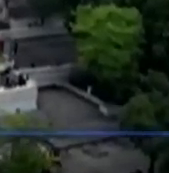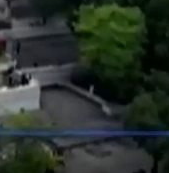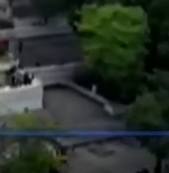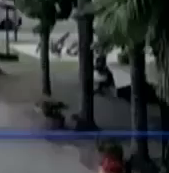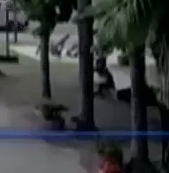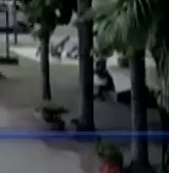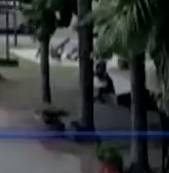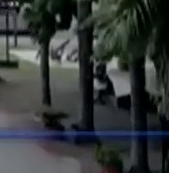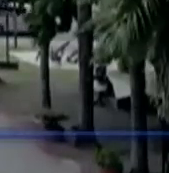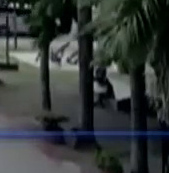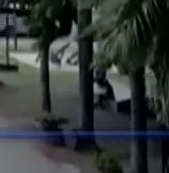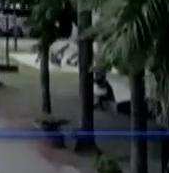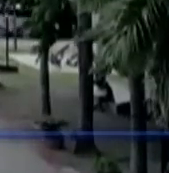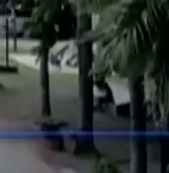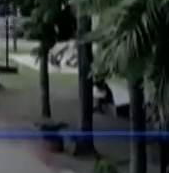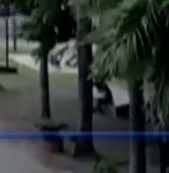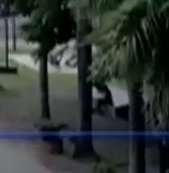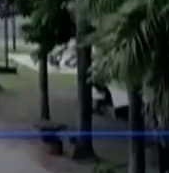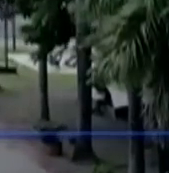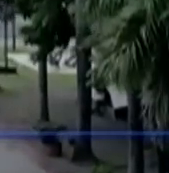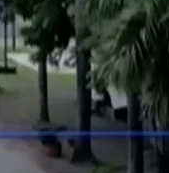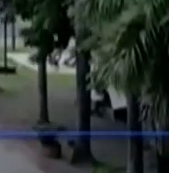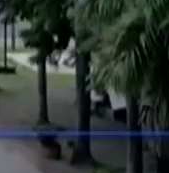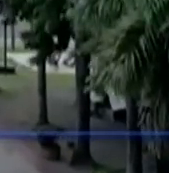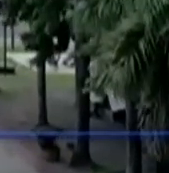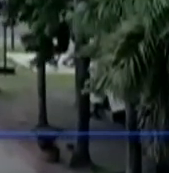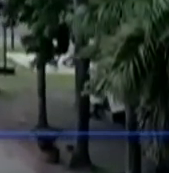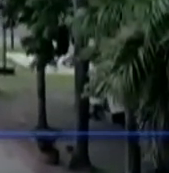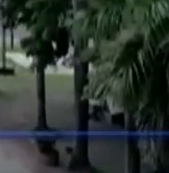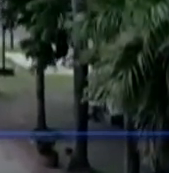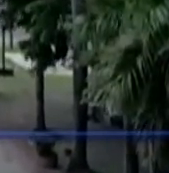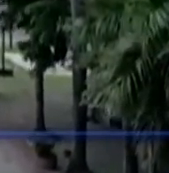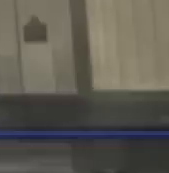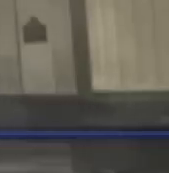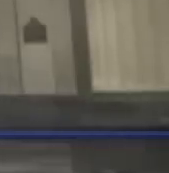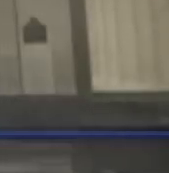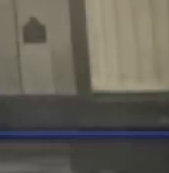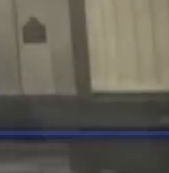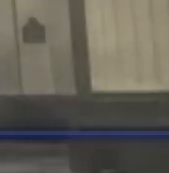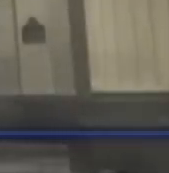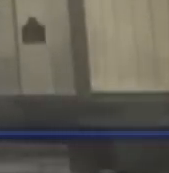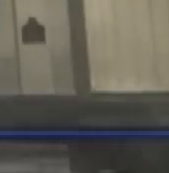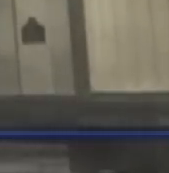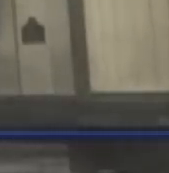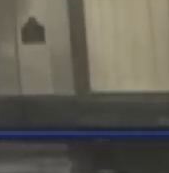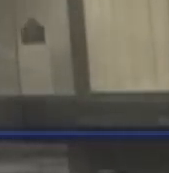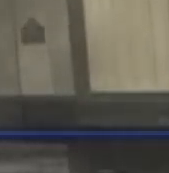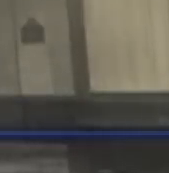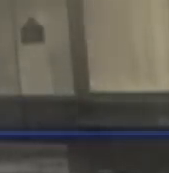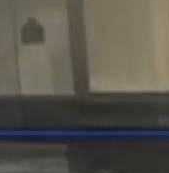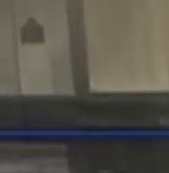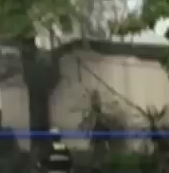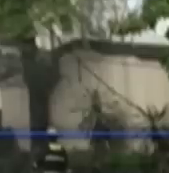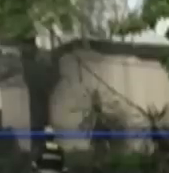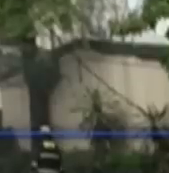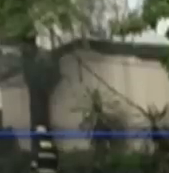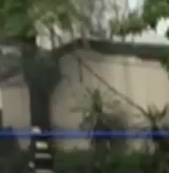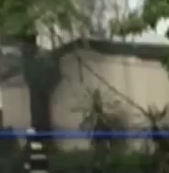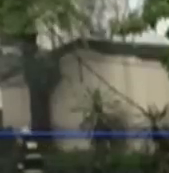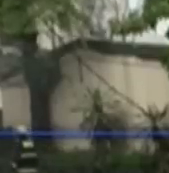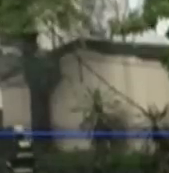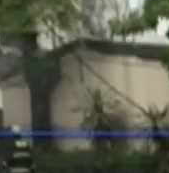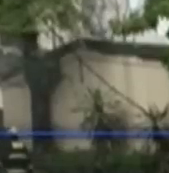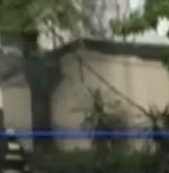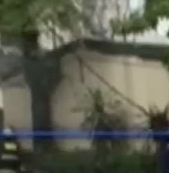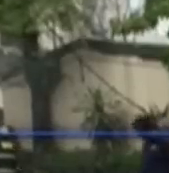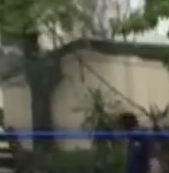Office. Kinatitirikan ng PhilPost, posibleng pinag-iinteresan daw ng ilan para mapatayuan ng mall o DKA hotel. Tinabla agad yan